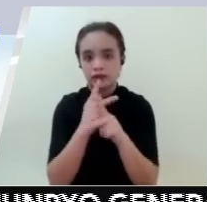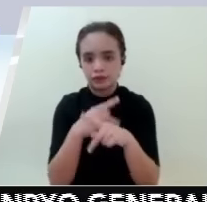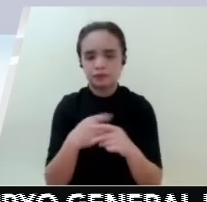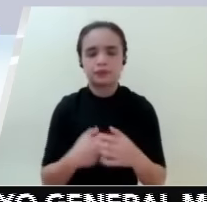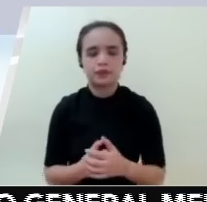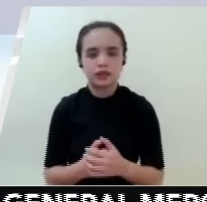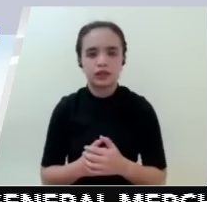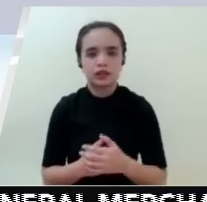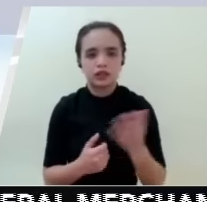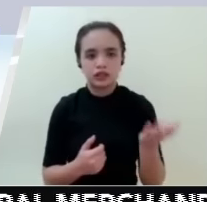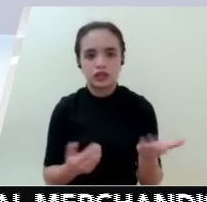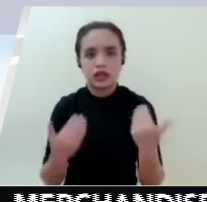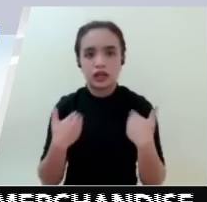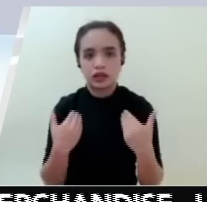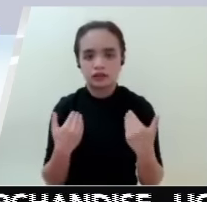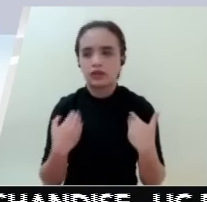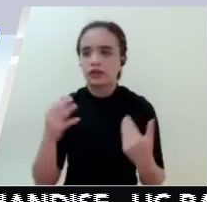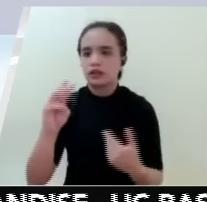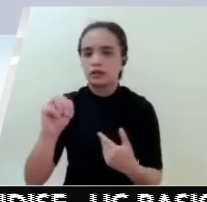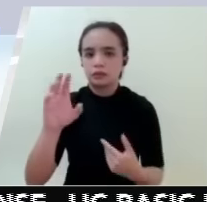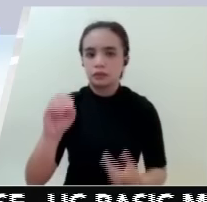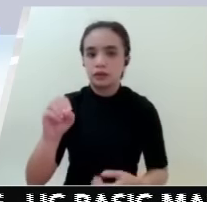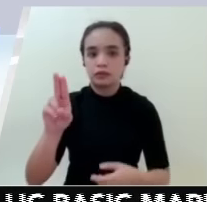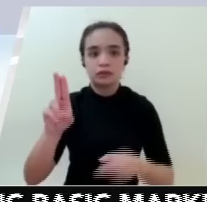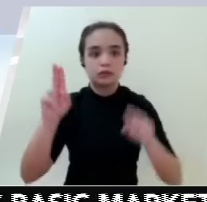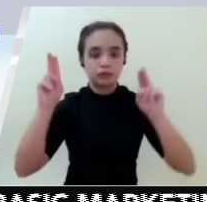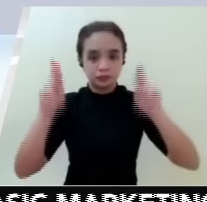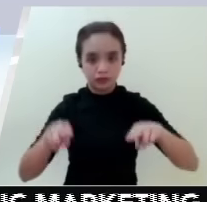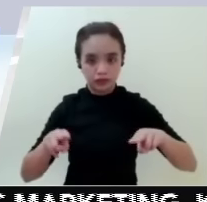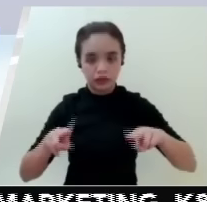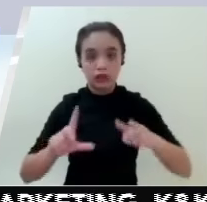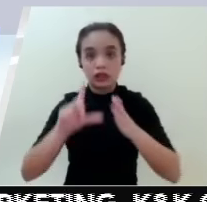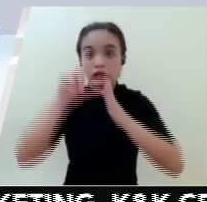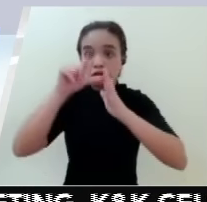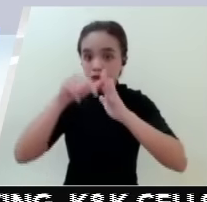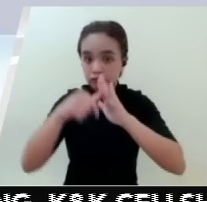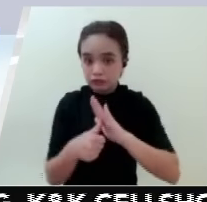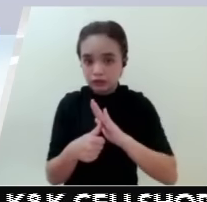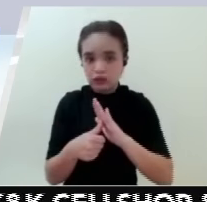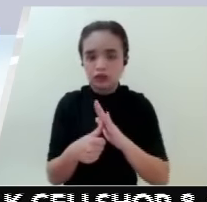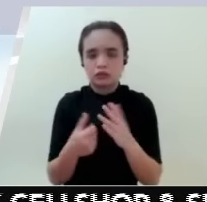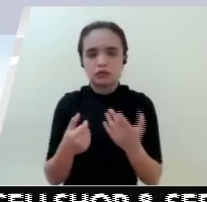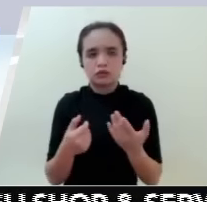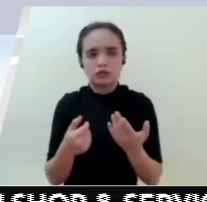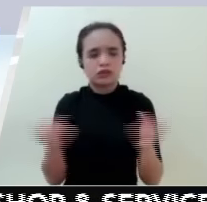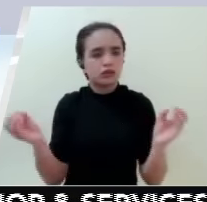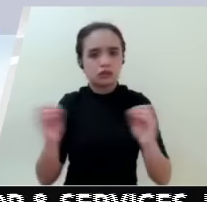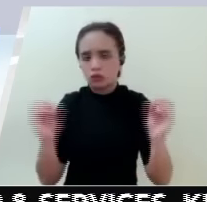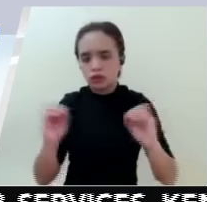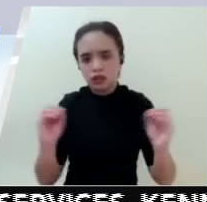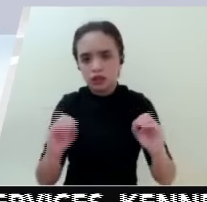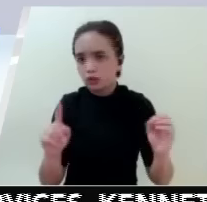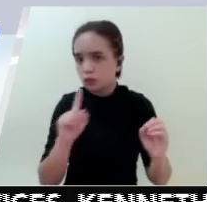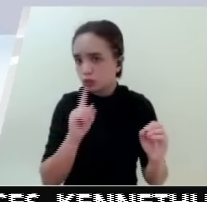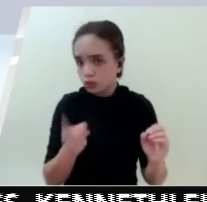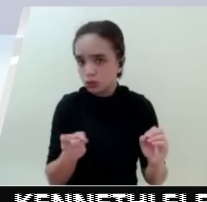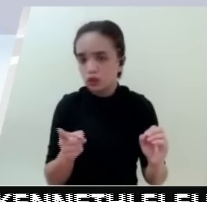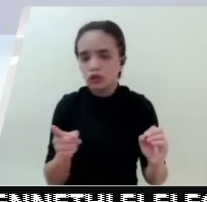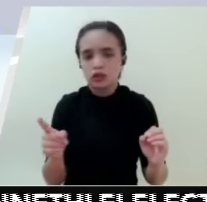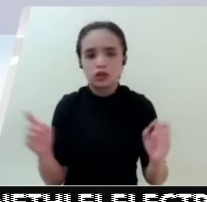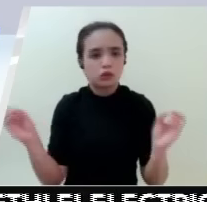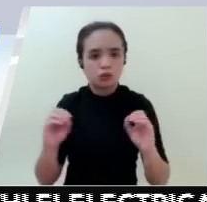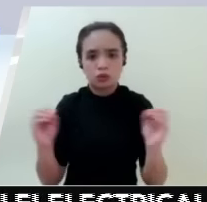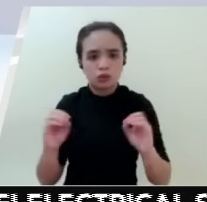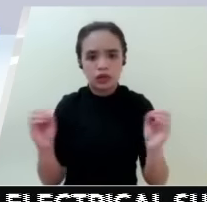memorandum of understanding. Then only to find out na wala talagang effort, walang brokerage na